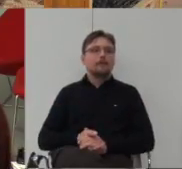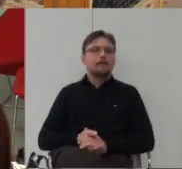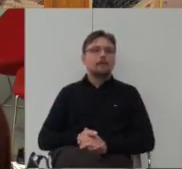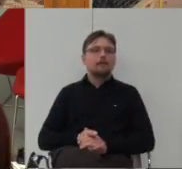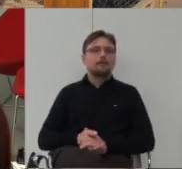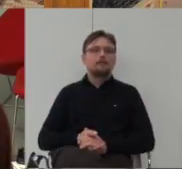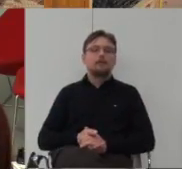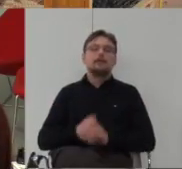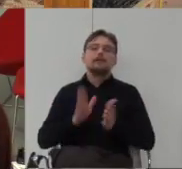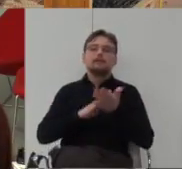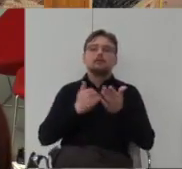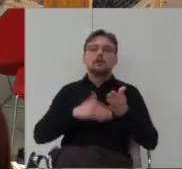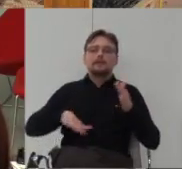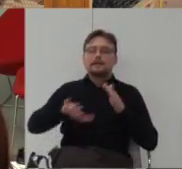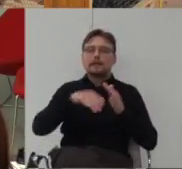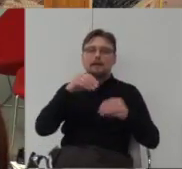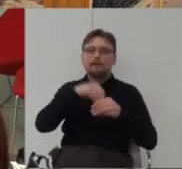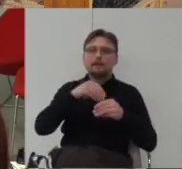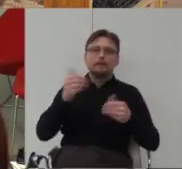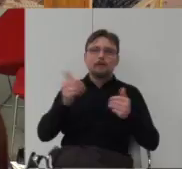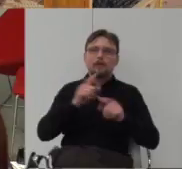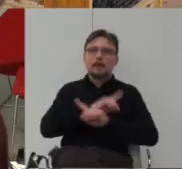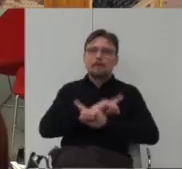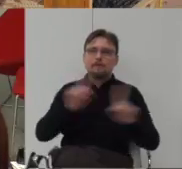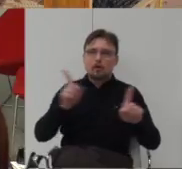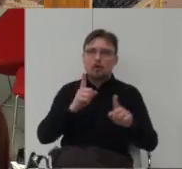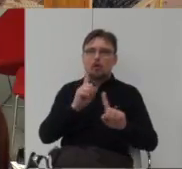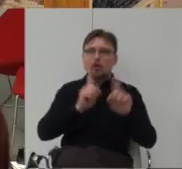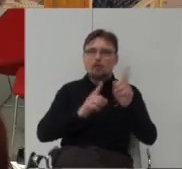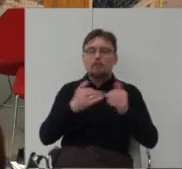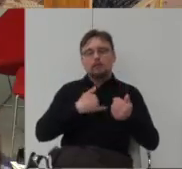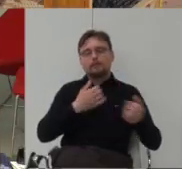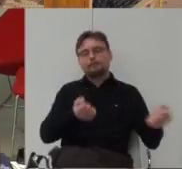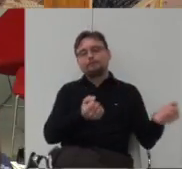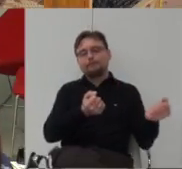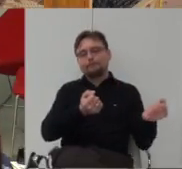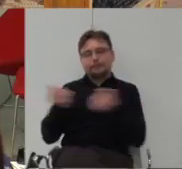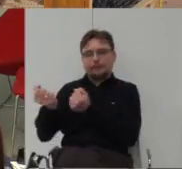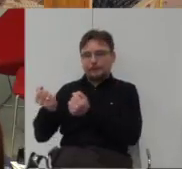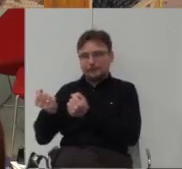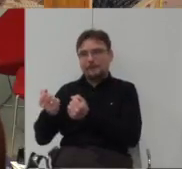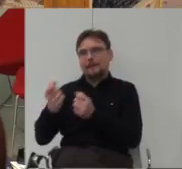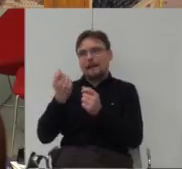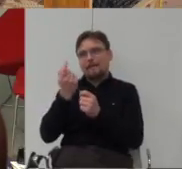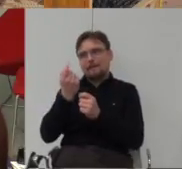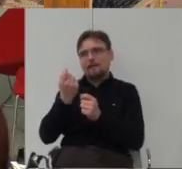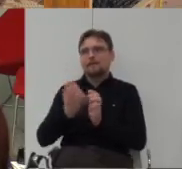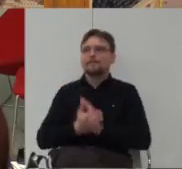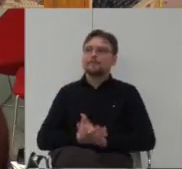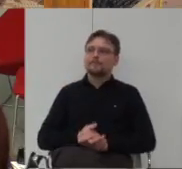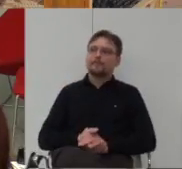przewidziane pod taką rolę, jak również do zdobywania